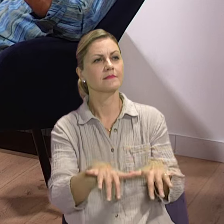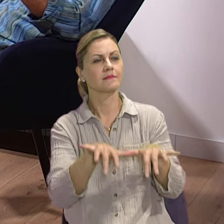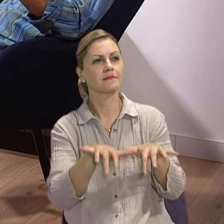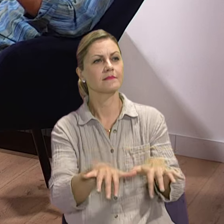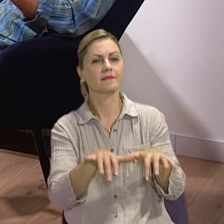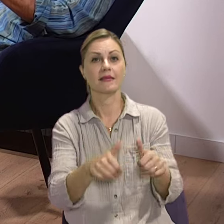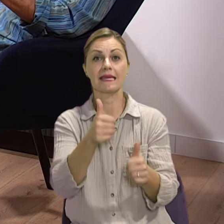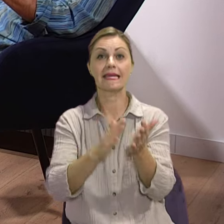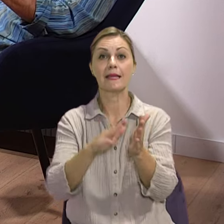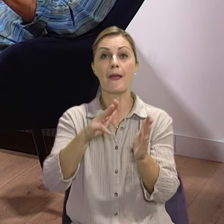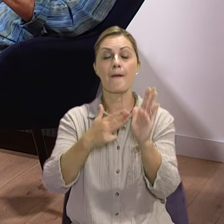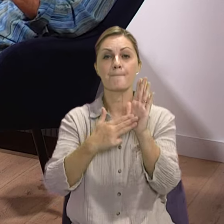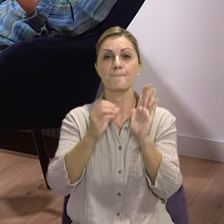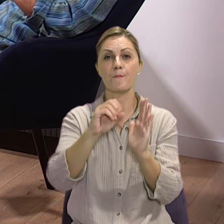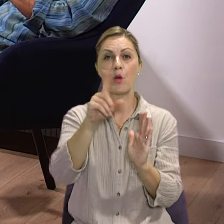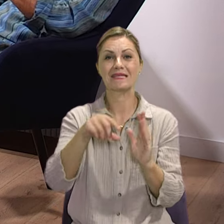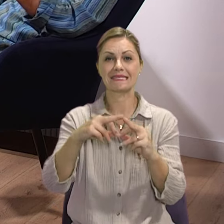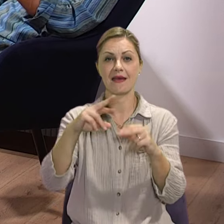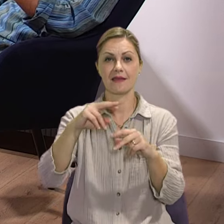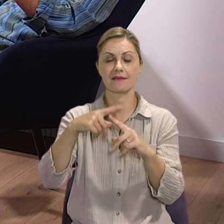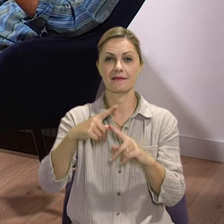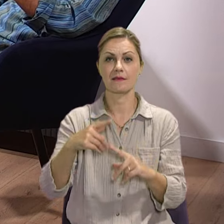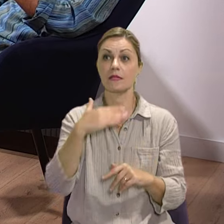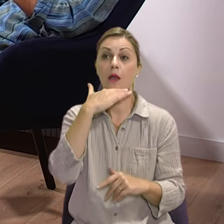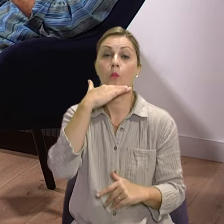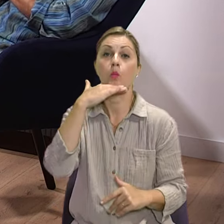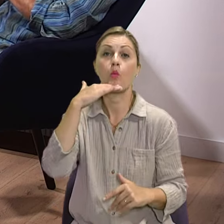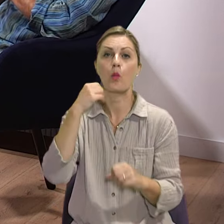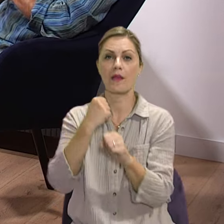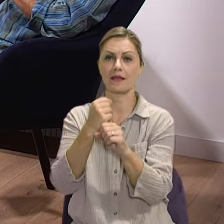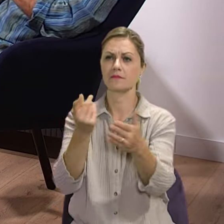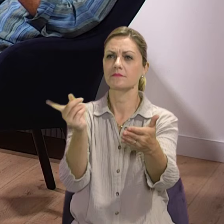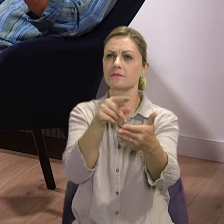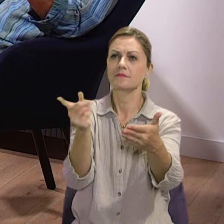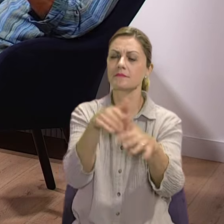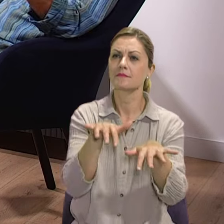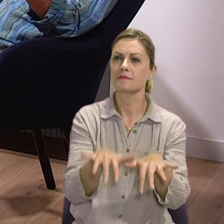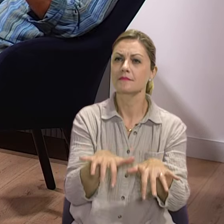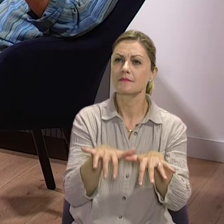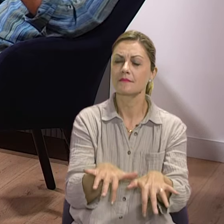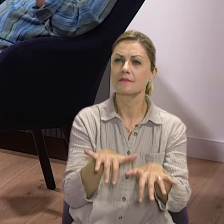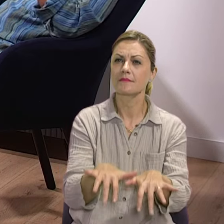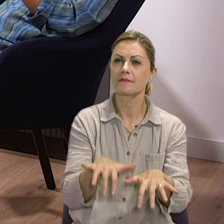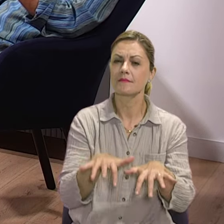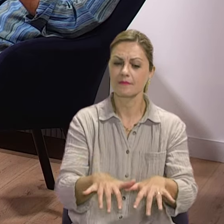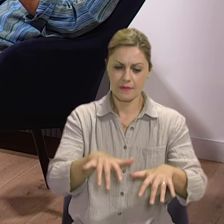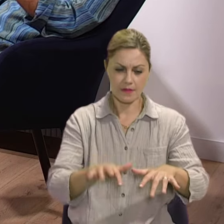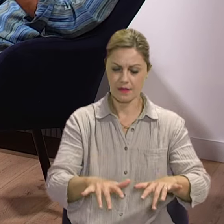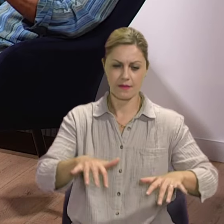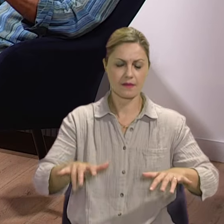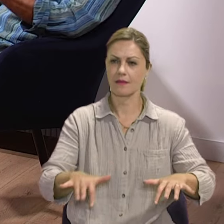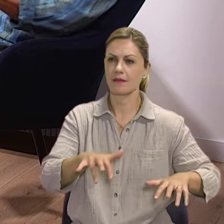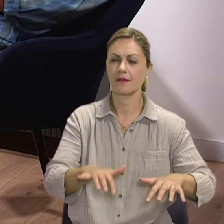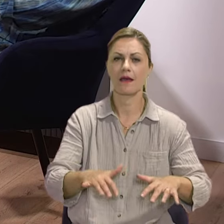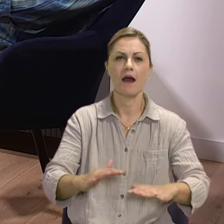Mozart, Mozarta puno. Zaista sam Mozarta puno radio. To je blagoslov. To je jednostavno